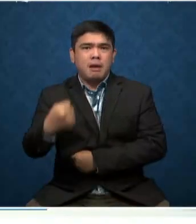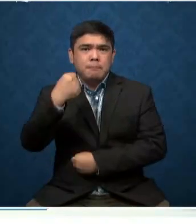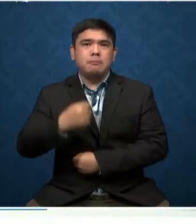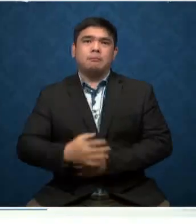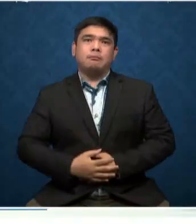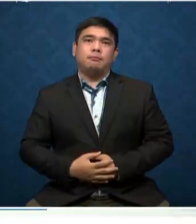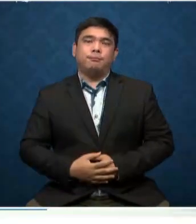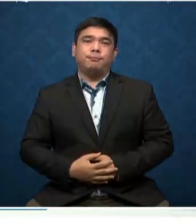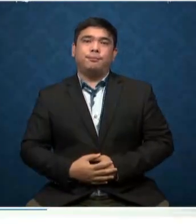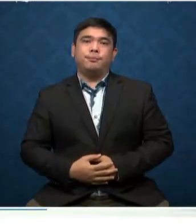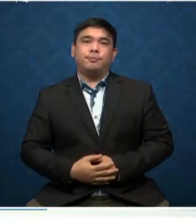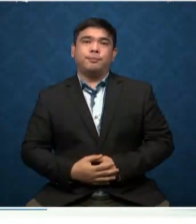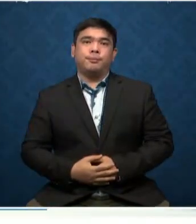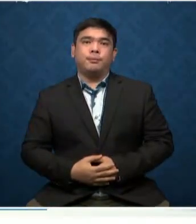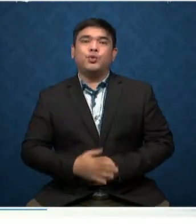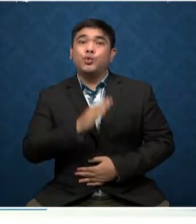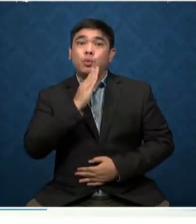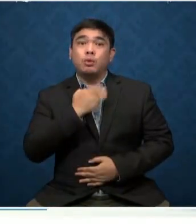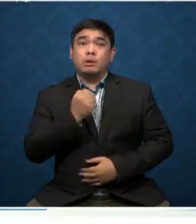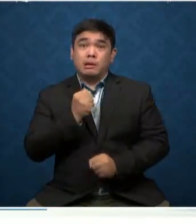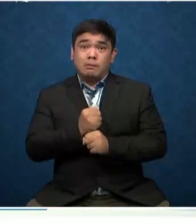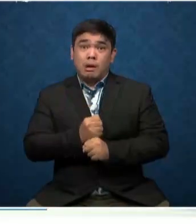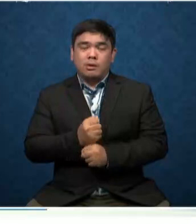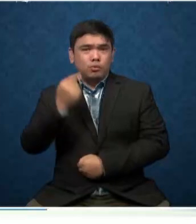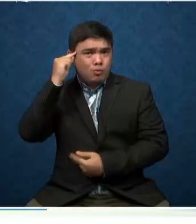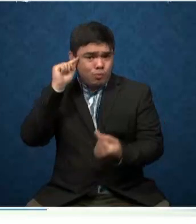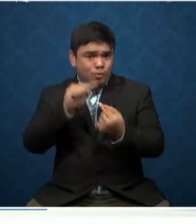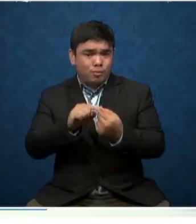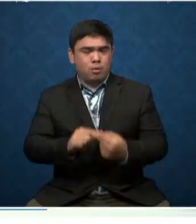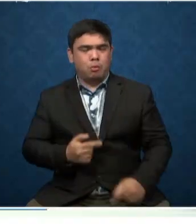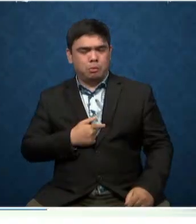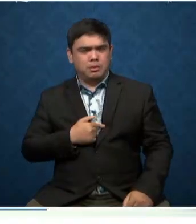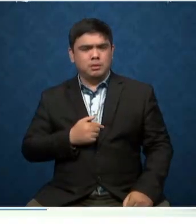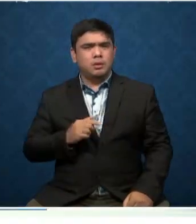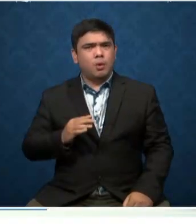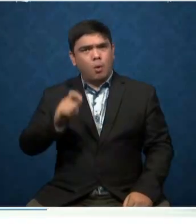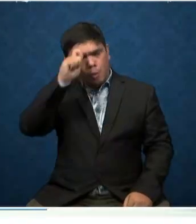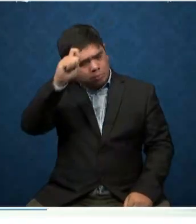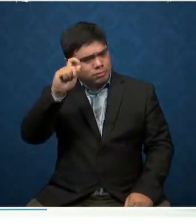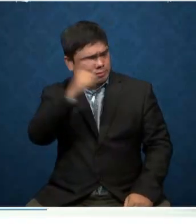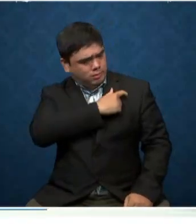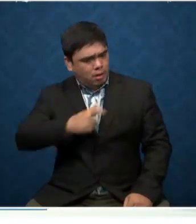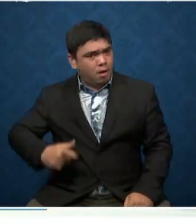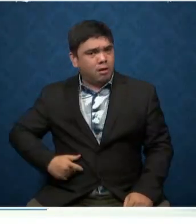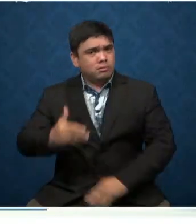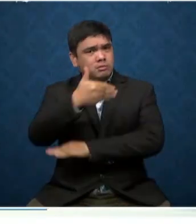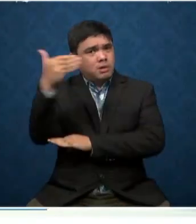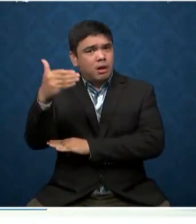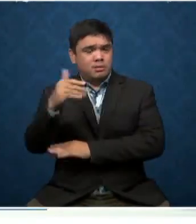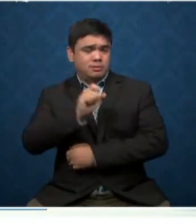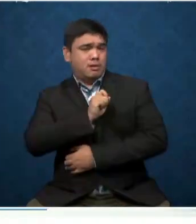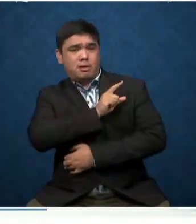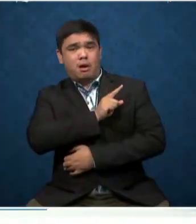ขึ้นนะครับเพื่อให้ยืนยันถึงความจงรักภักดีต่อชาติศาสนาพระมหากษัตริย์ยืนยัน